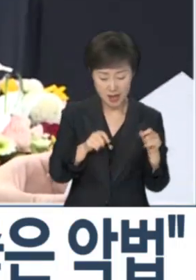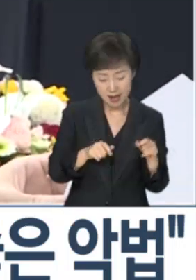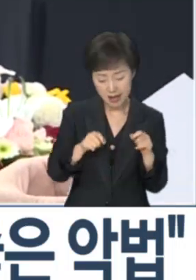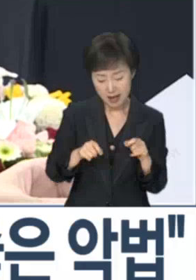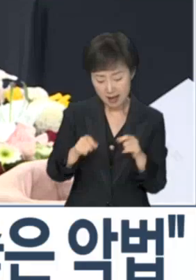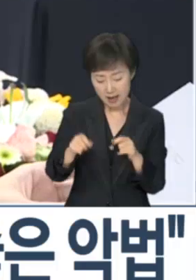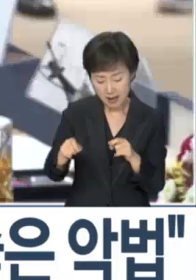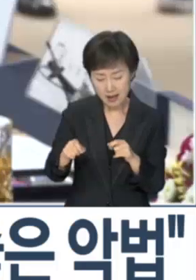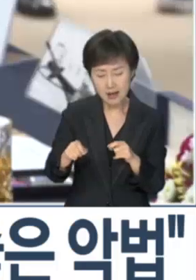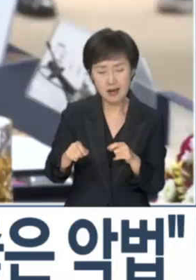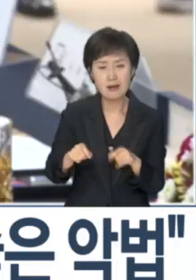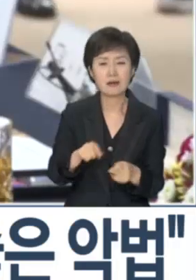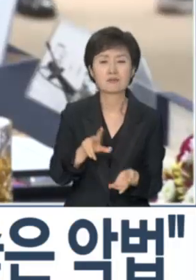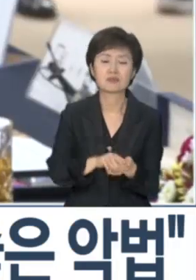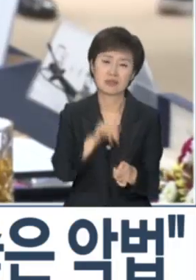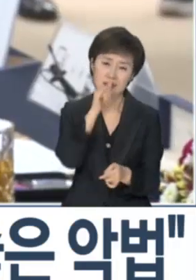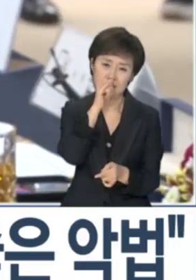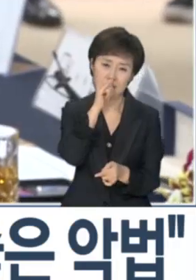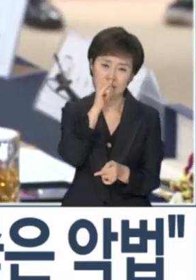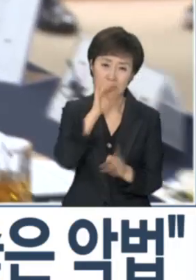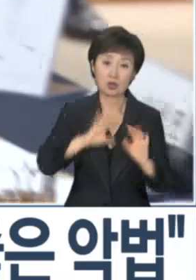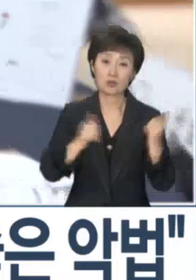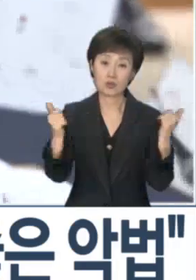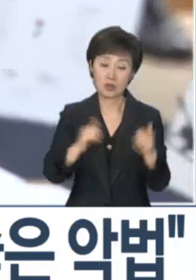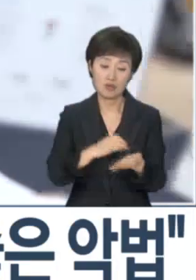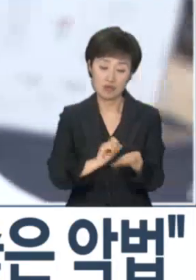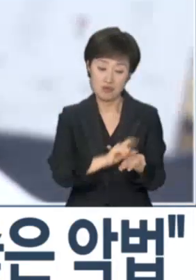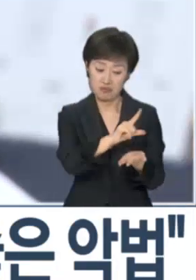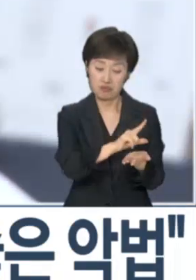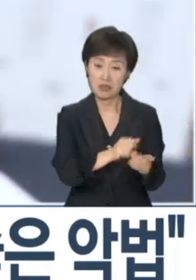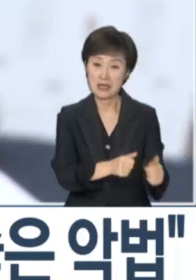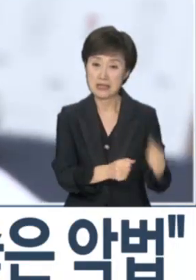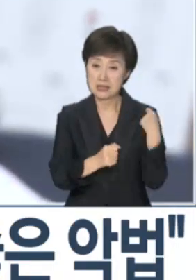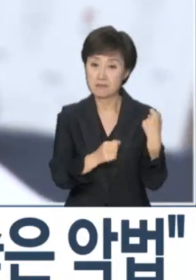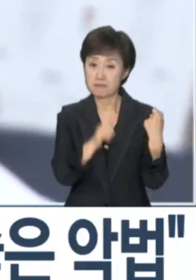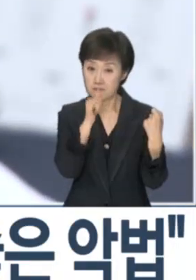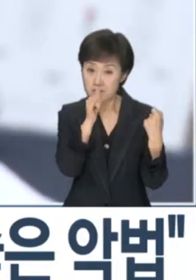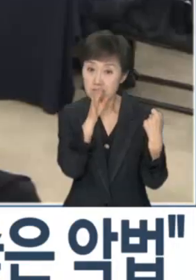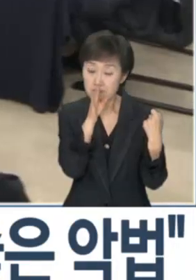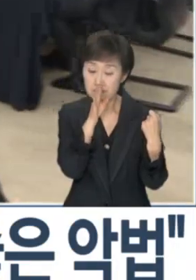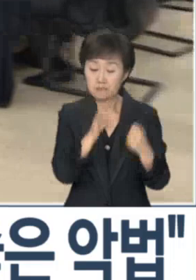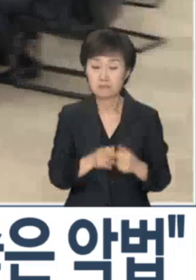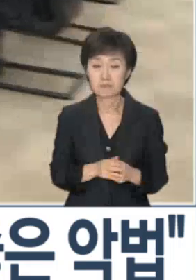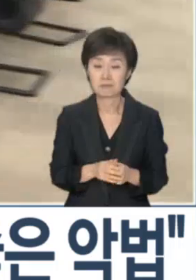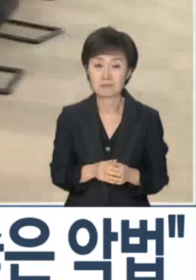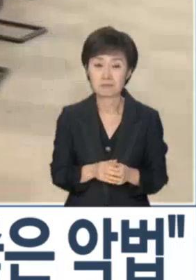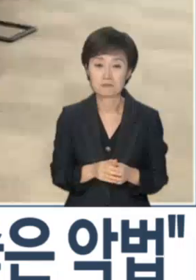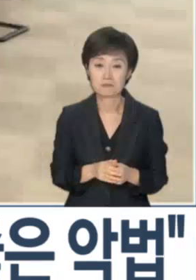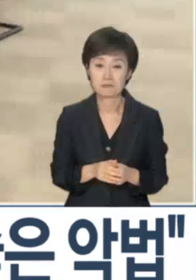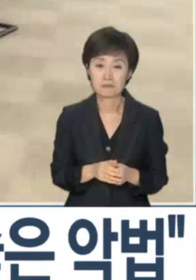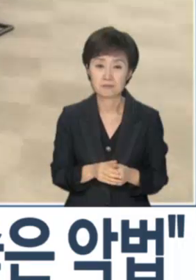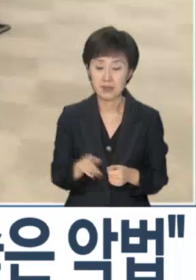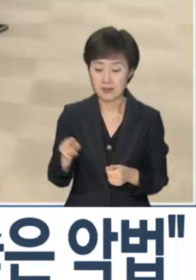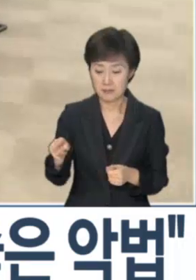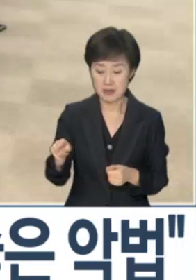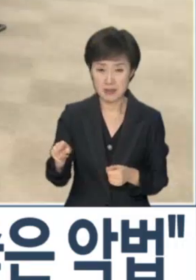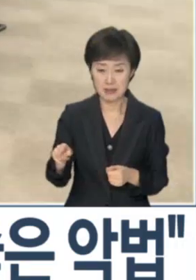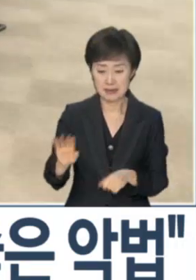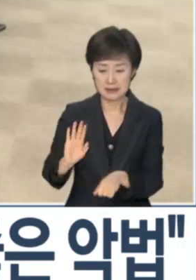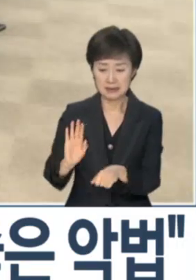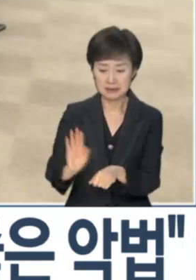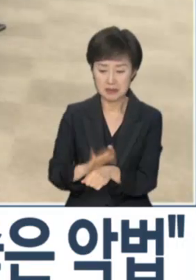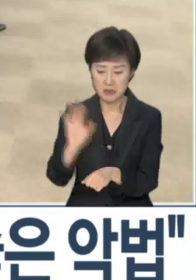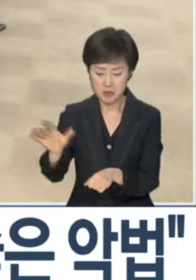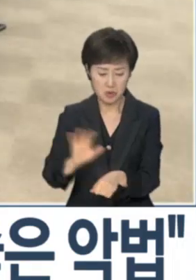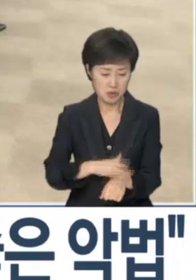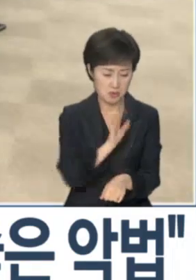이것은 국회는 결국은 다수당의 원리에 따라서 이루어지는 것 아니겠습니까? 그렇기 때문에 어느 한 일방의 책임이